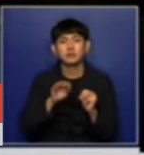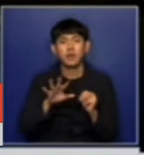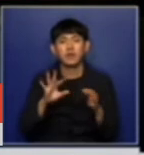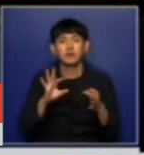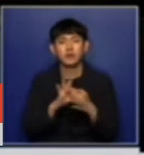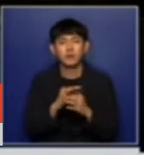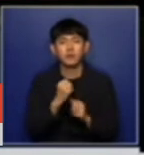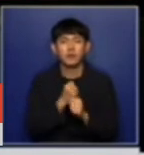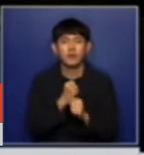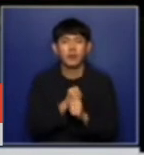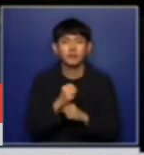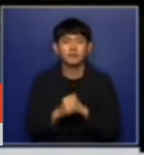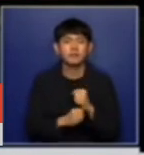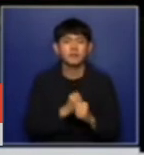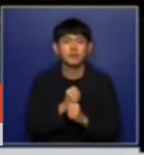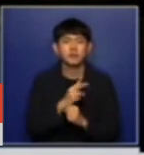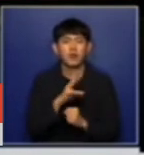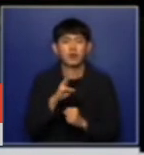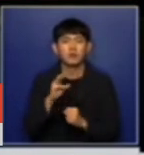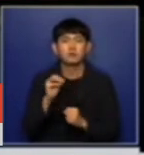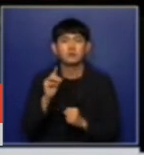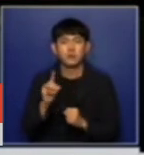ปี2561ครับ